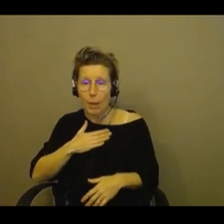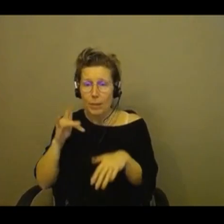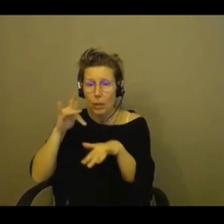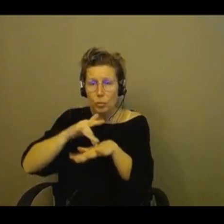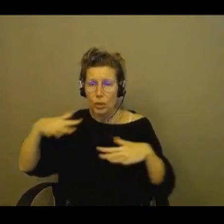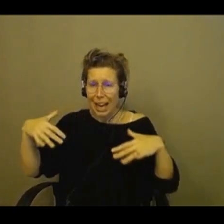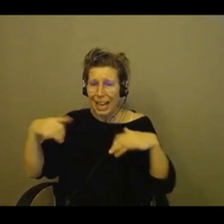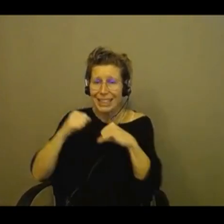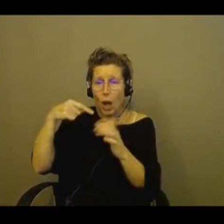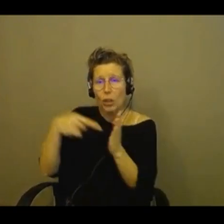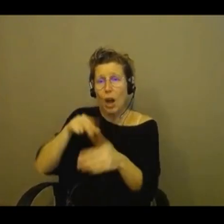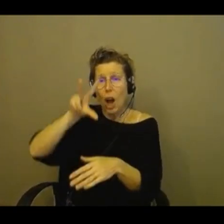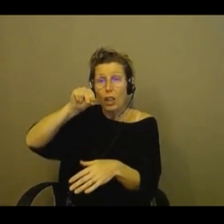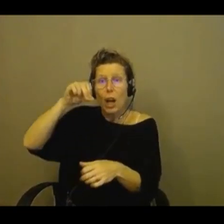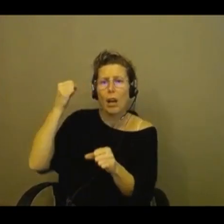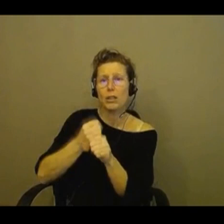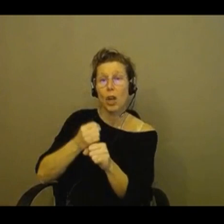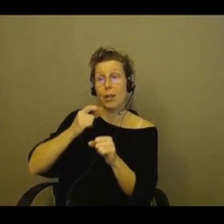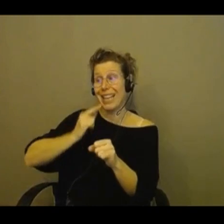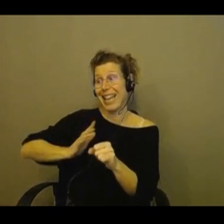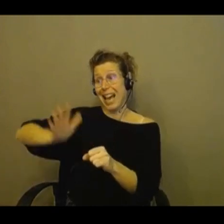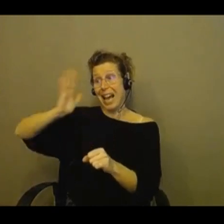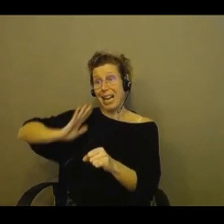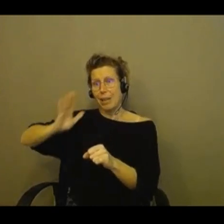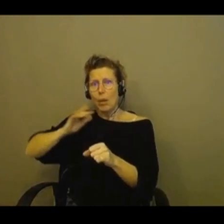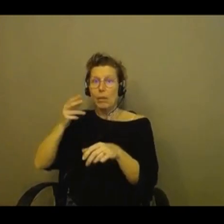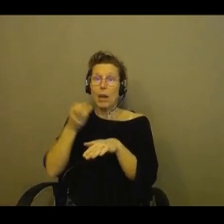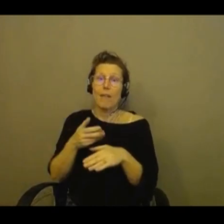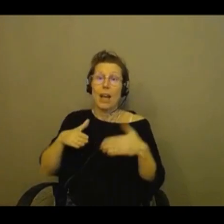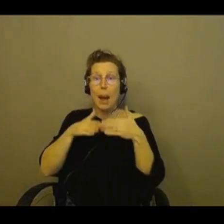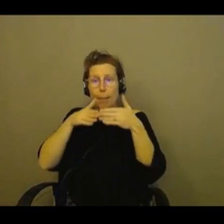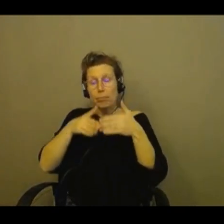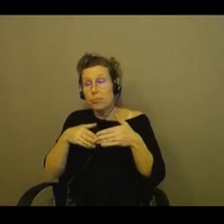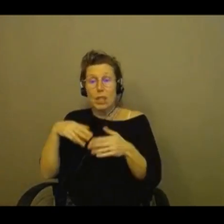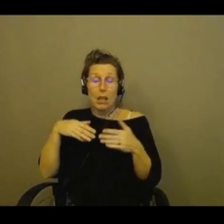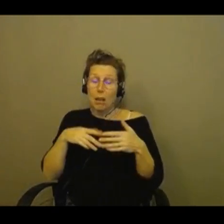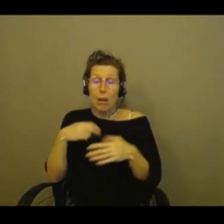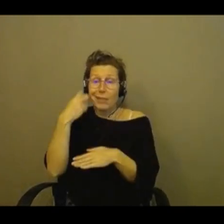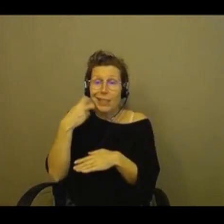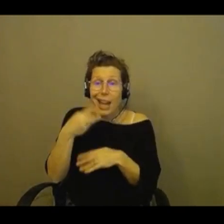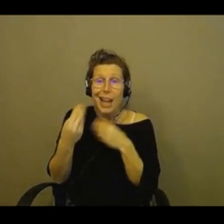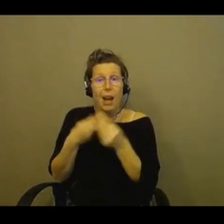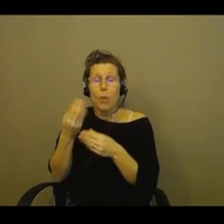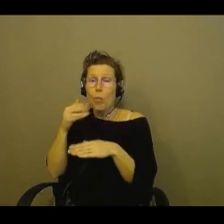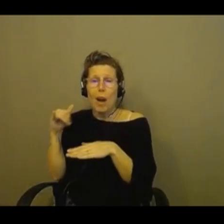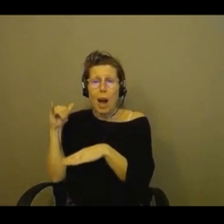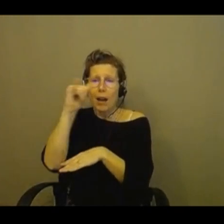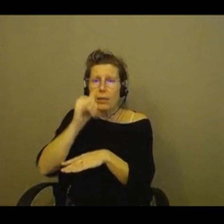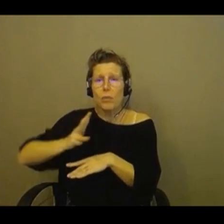le train, c'était juste une galère pas possible. Aujourd'hui, pour moi, je dis que prendre le train ou prendre l'avion, c'est finger in the nose. Ben, c'est vraiment génial,